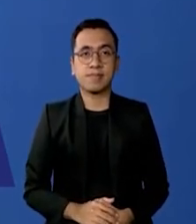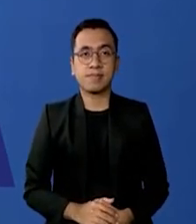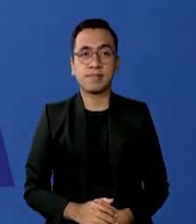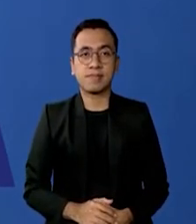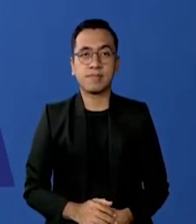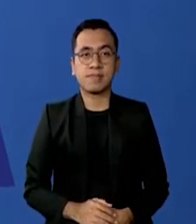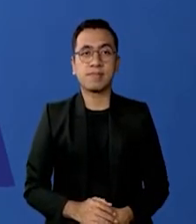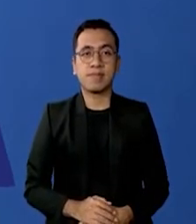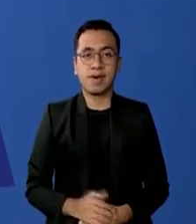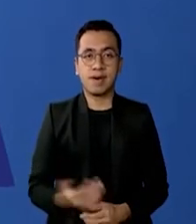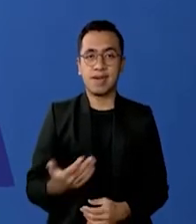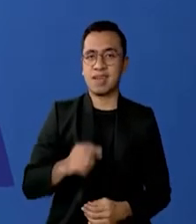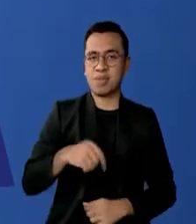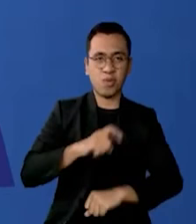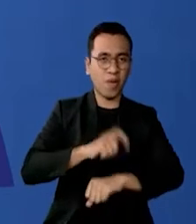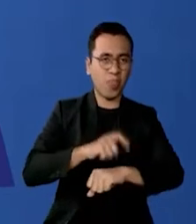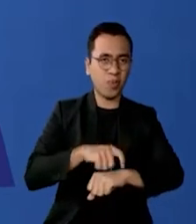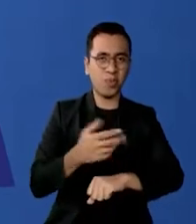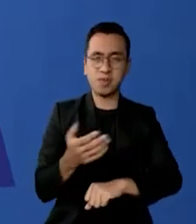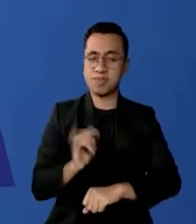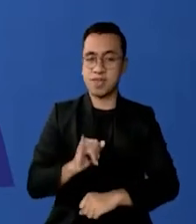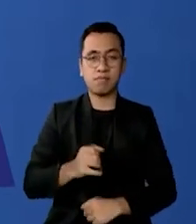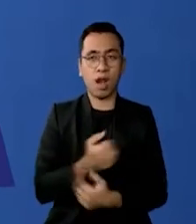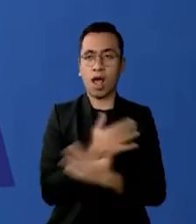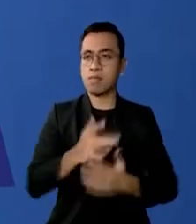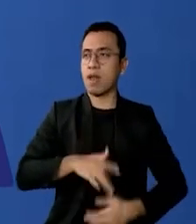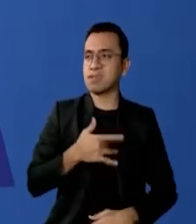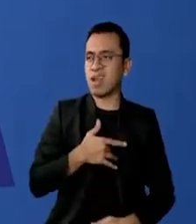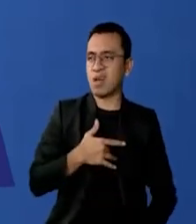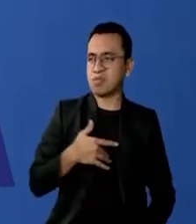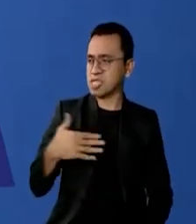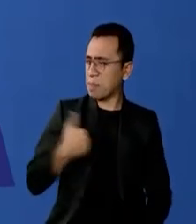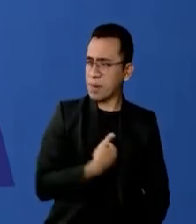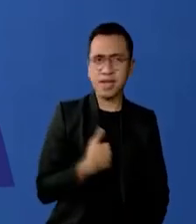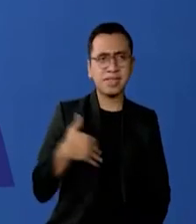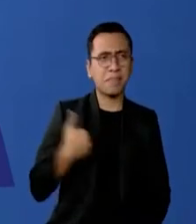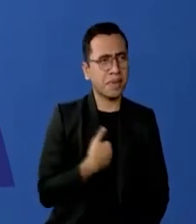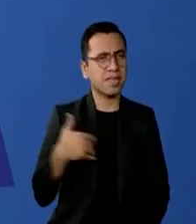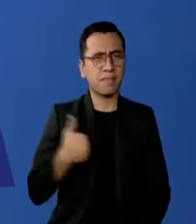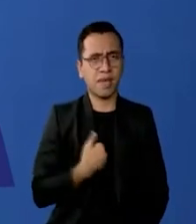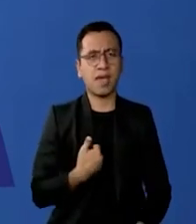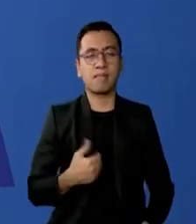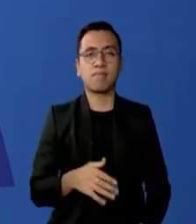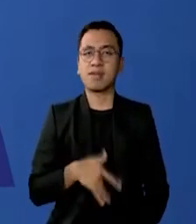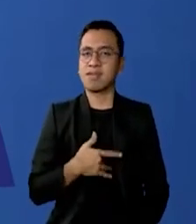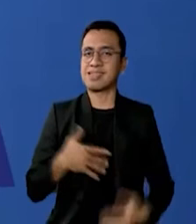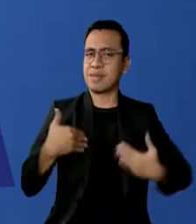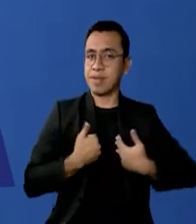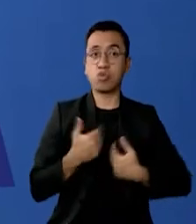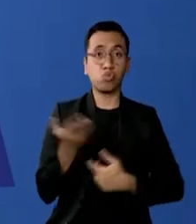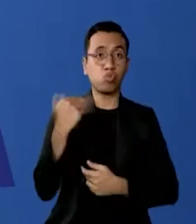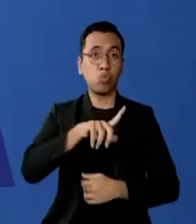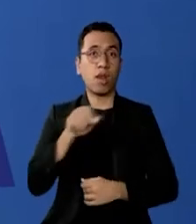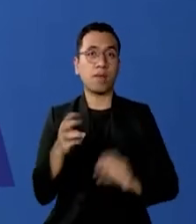pandemi fatik capek beberapa orang mungkin pada awalnya sekitar bulan Maret